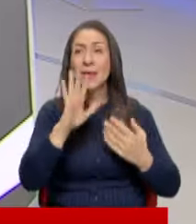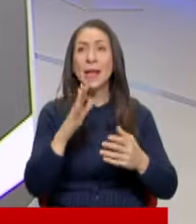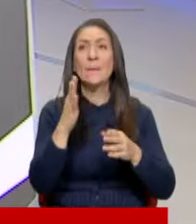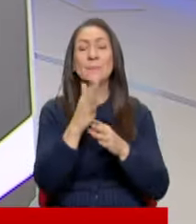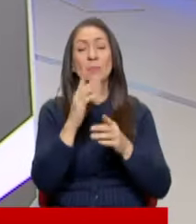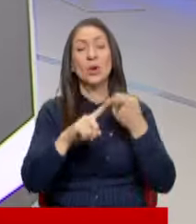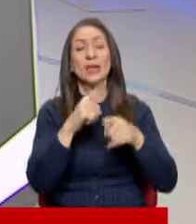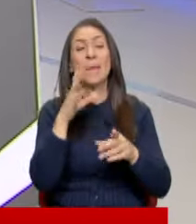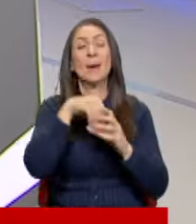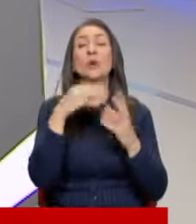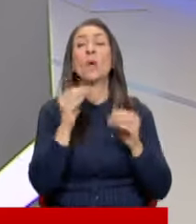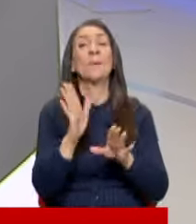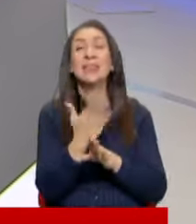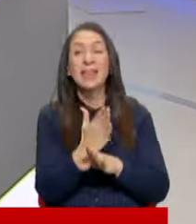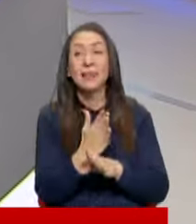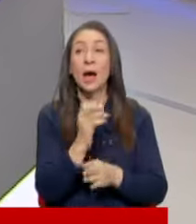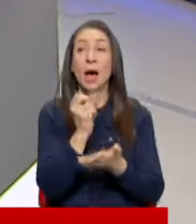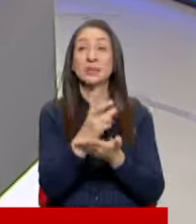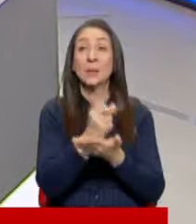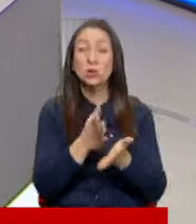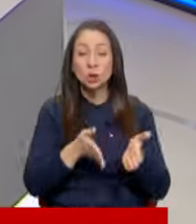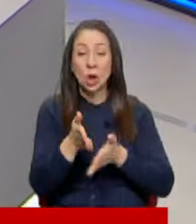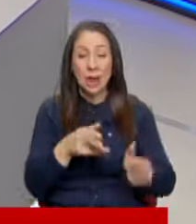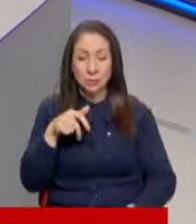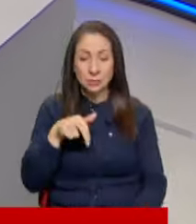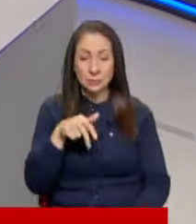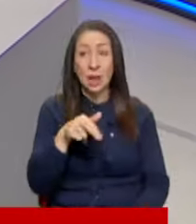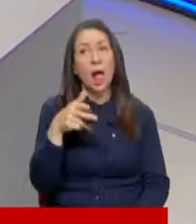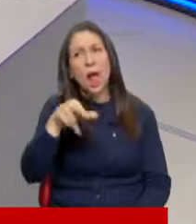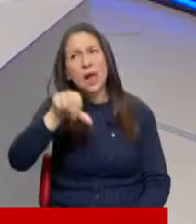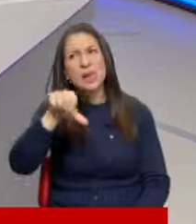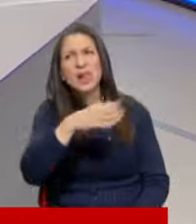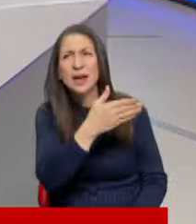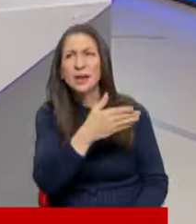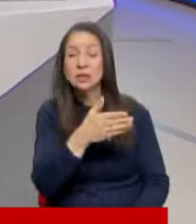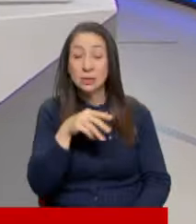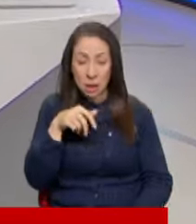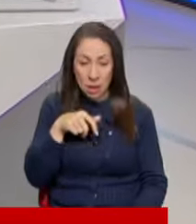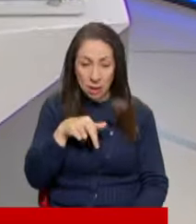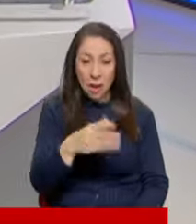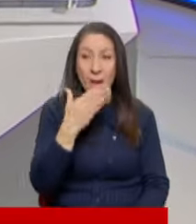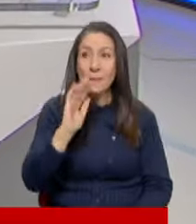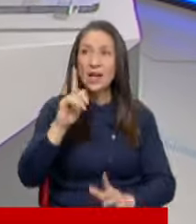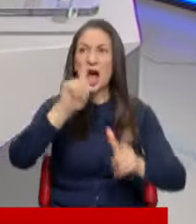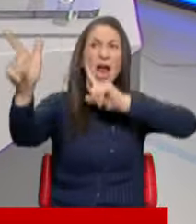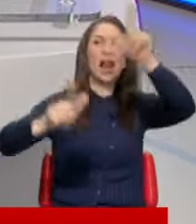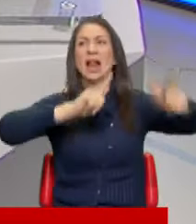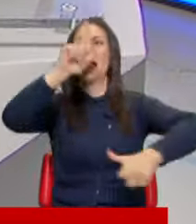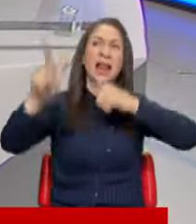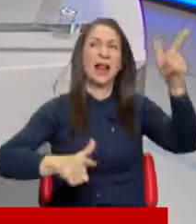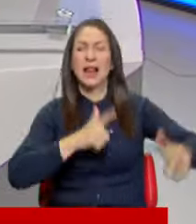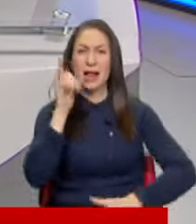malzeme olmamalı diyor Niye Çünkü Adıyaman'da sokağa çıktığında çıkamazdı zaten de çıktığında emekli isyan